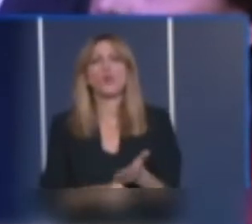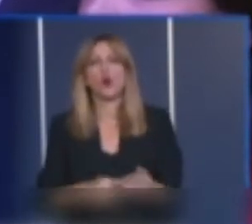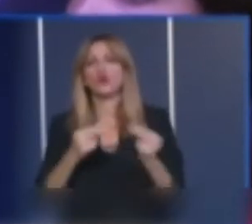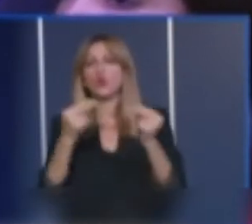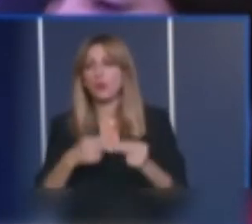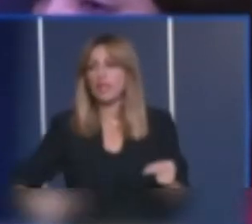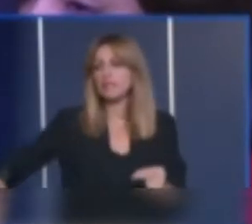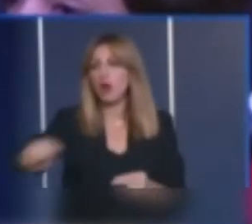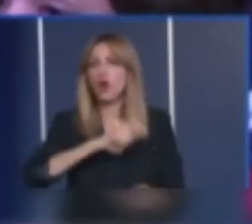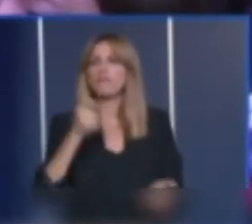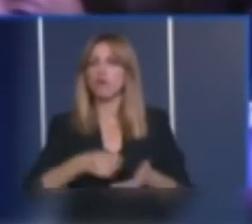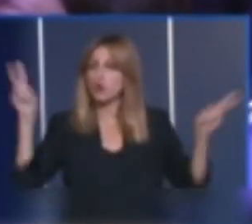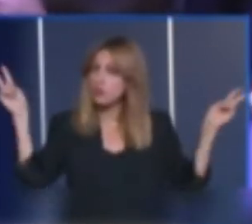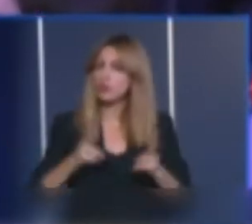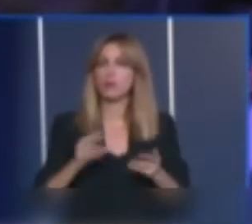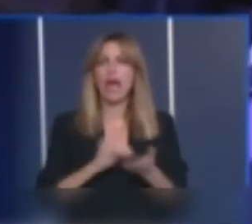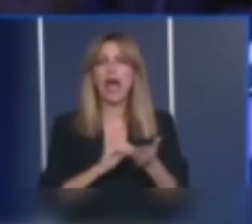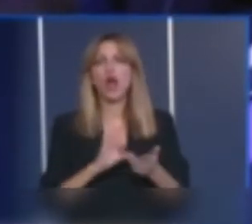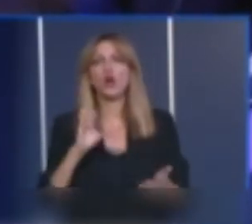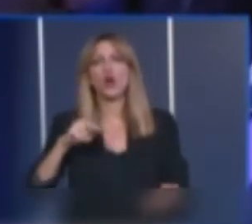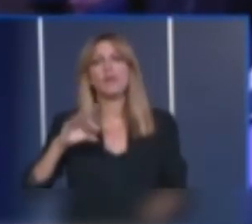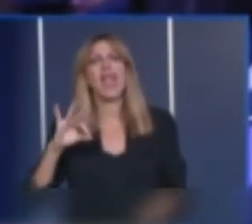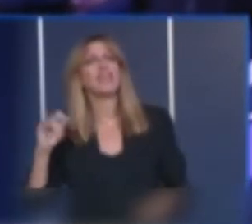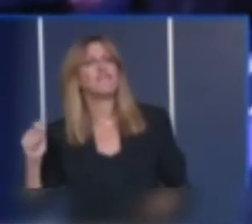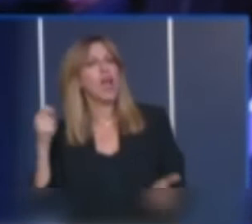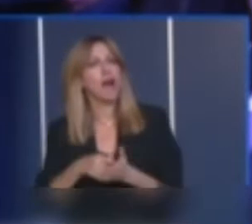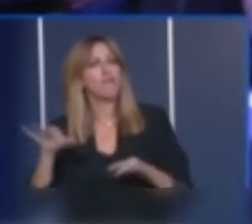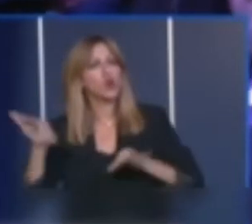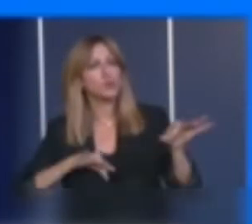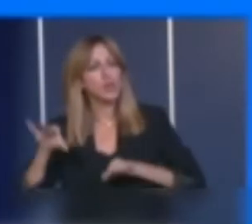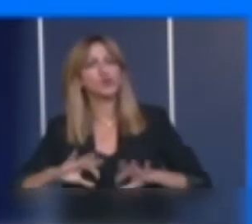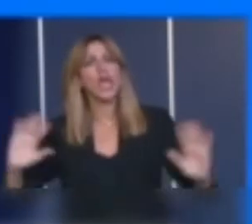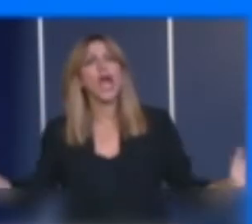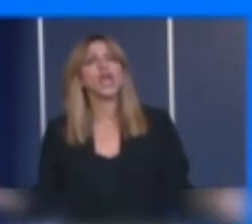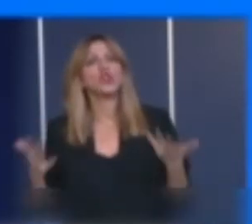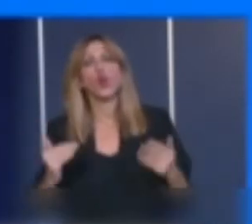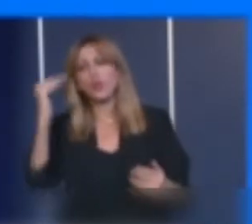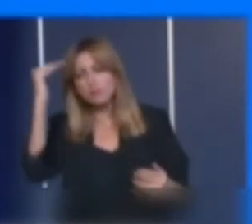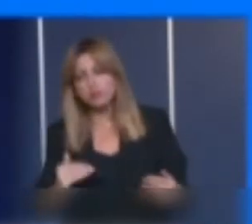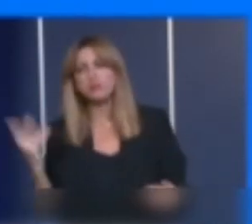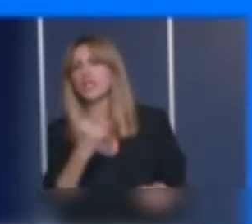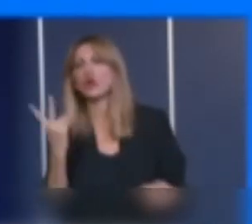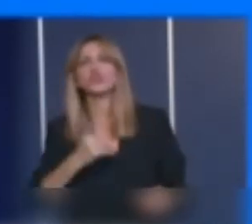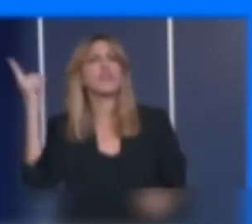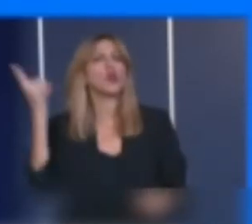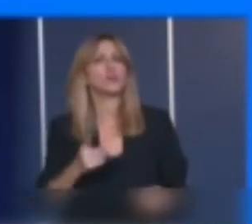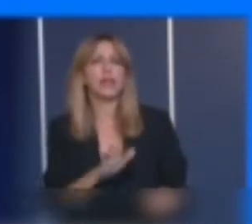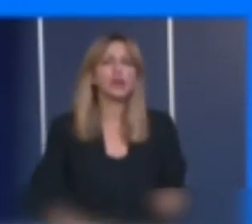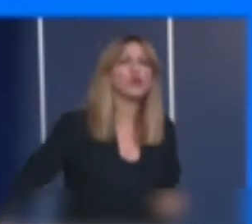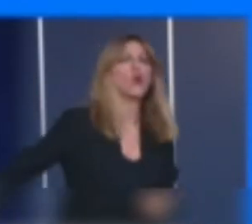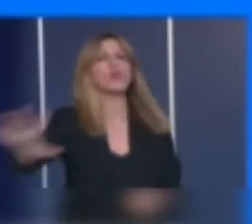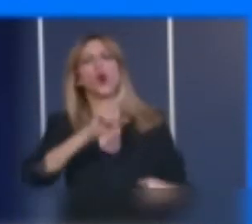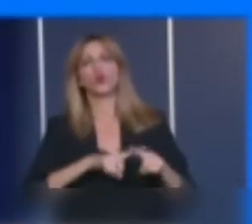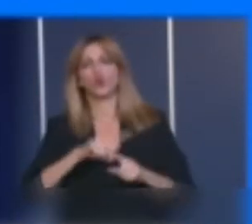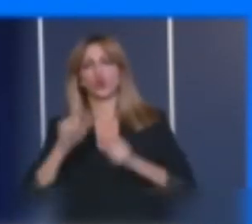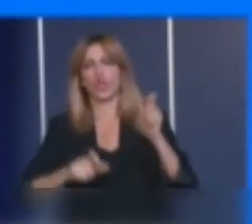ΕΝΦΙΑ έχει ήδη μειωθεί μέσω σταθμικά κατά 22% για όλους τους Έλληνες και παντού στην Ελλάδα. Ένα